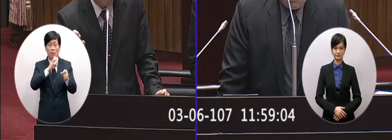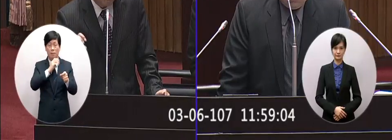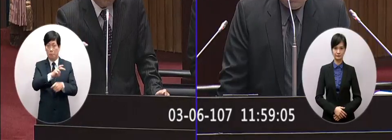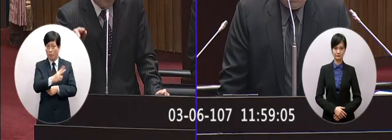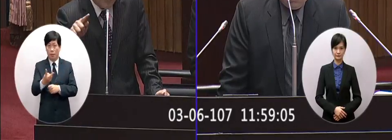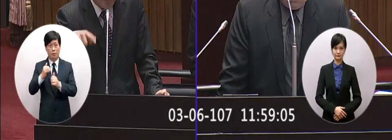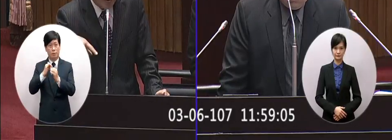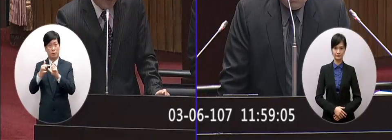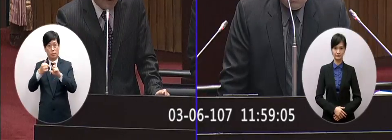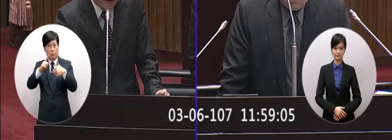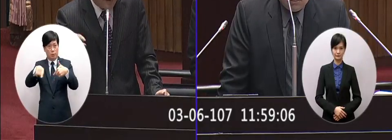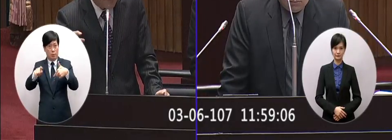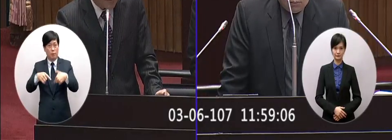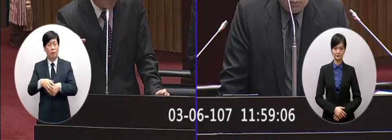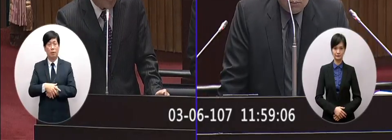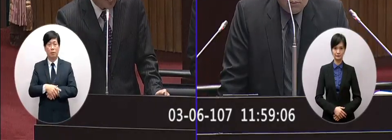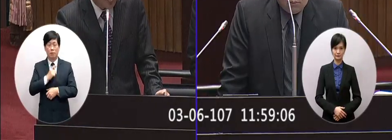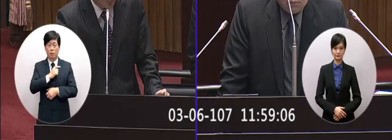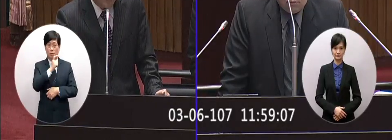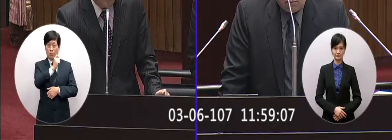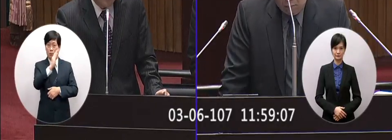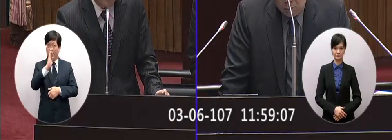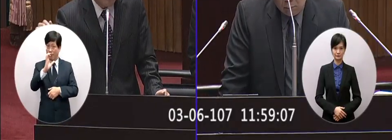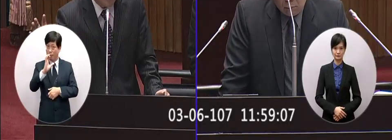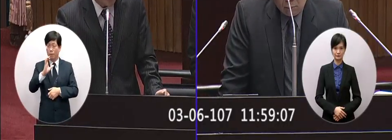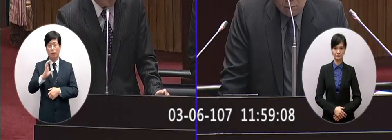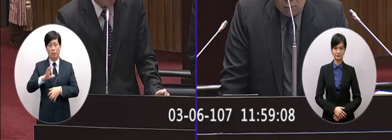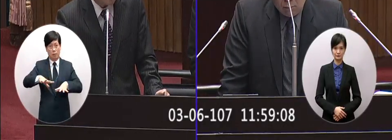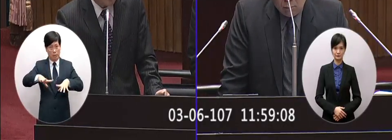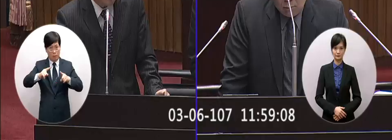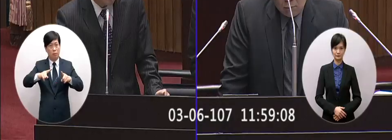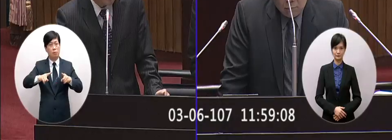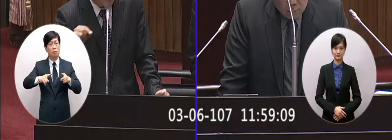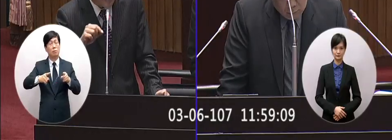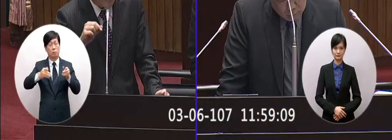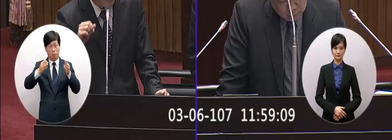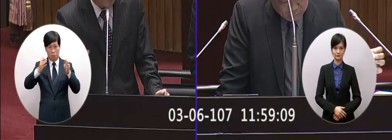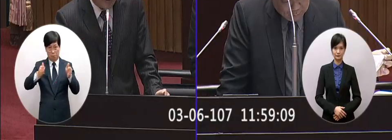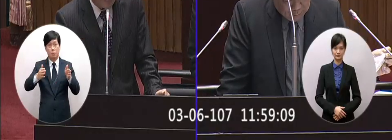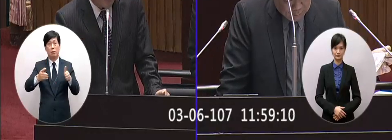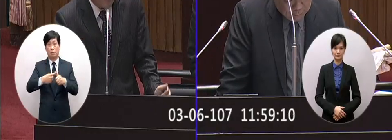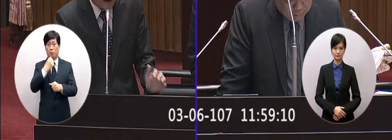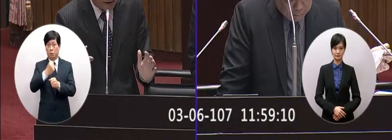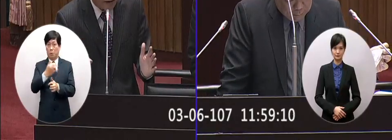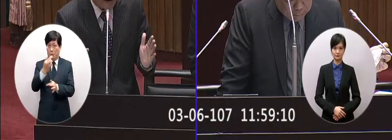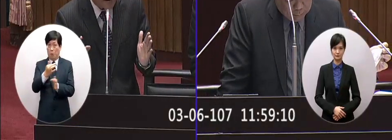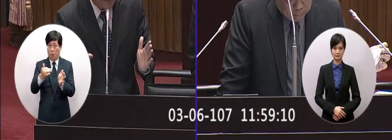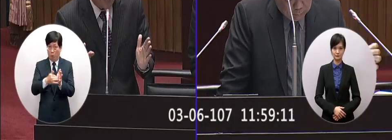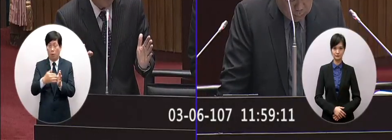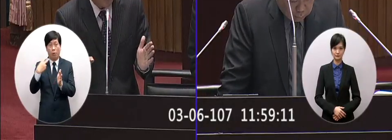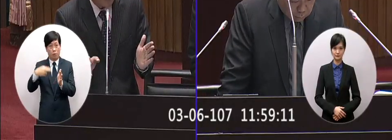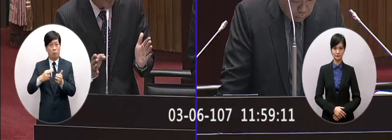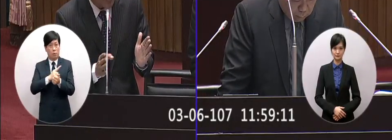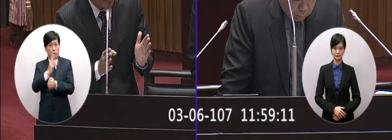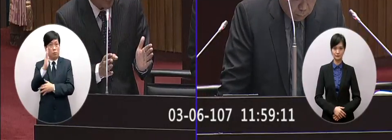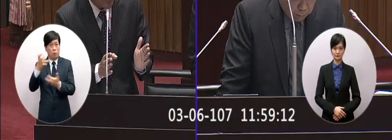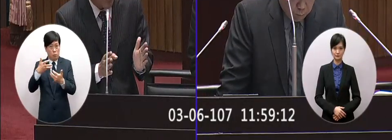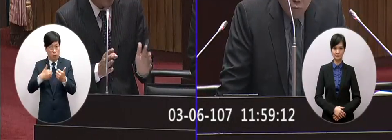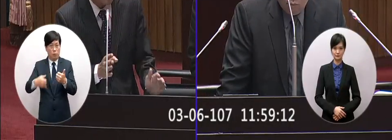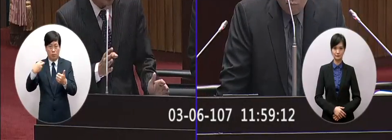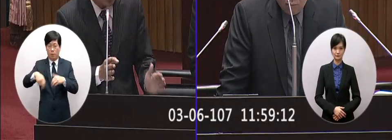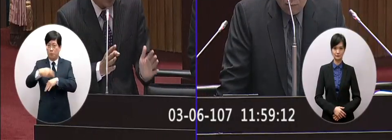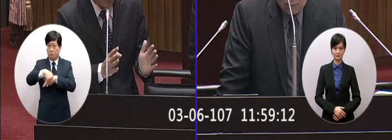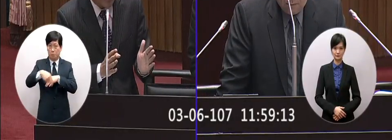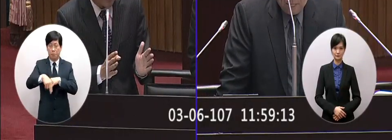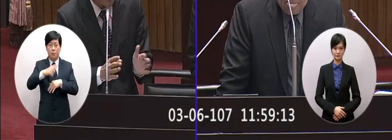化，那社区化在 ABC 我们初段好，我们把它做好之后，那接下来我们在政委的领导之下还要继续来规